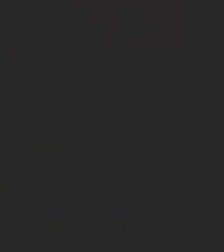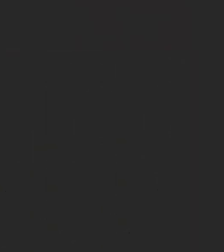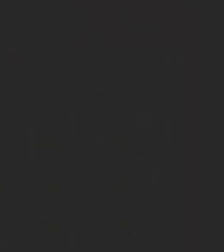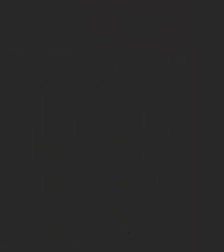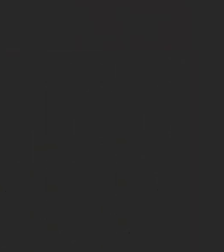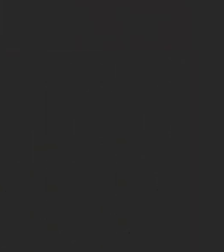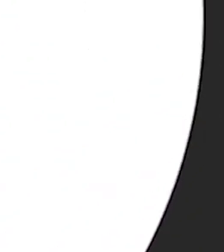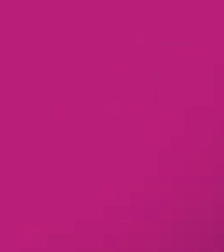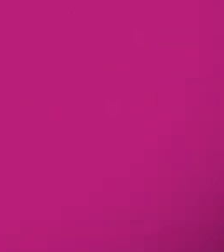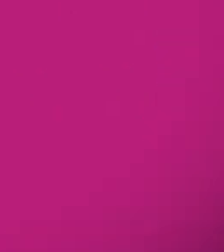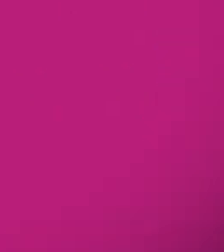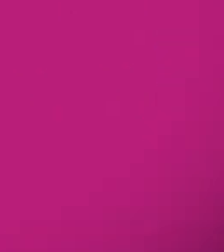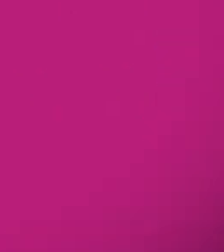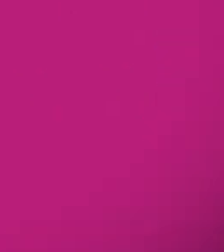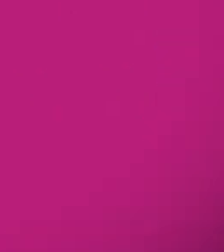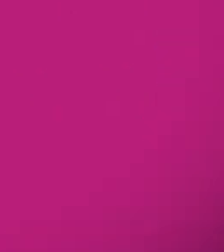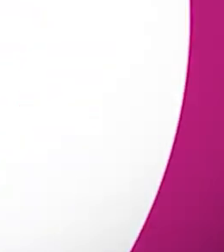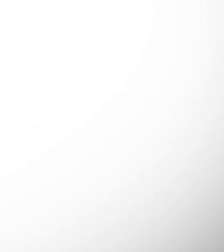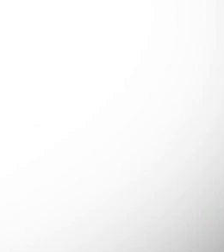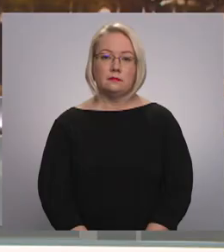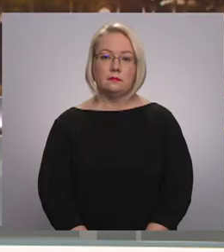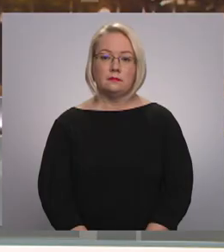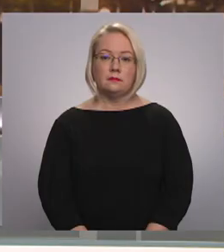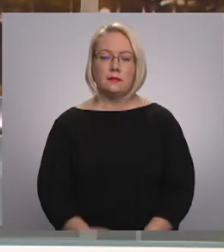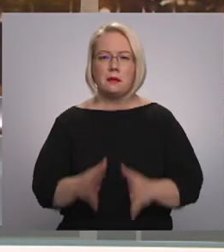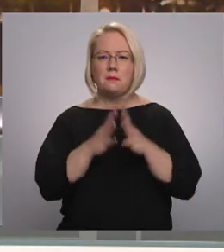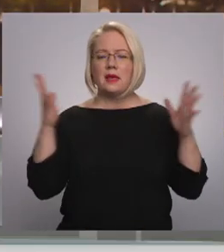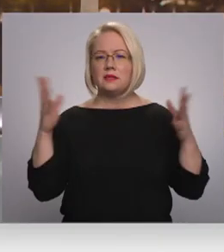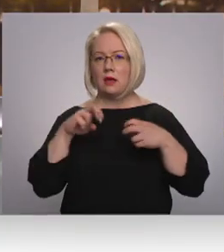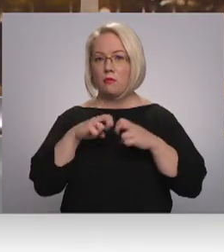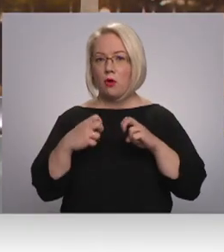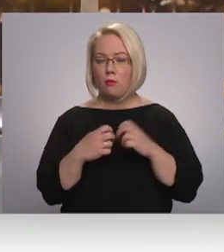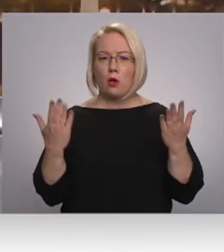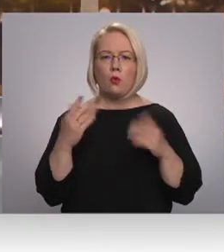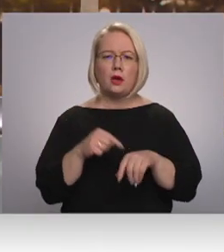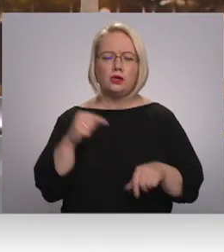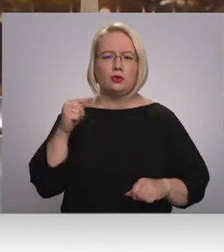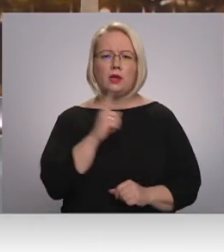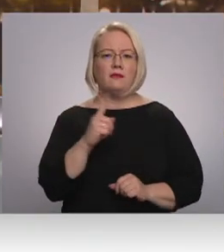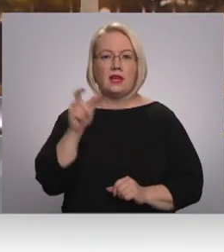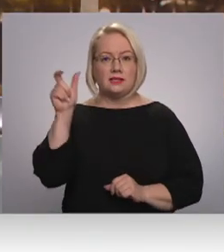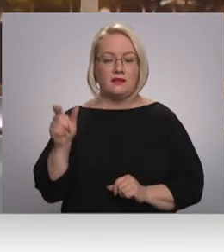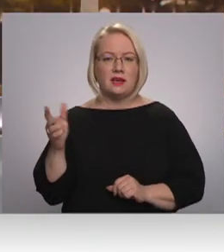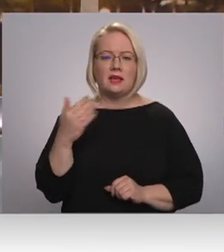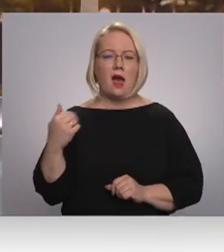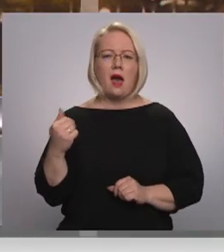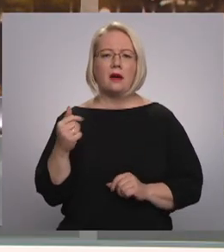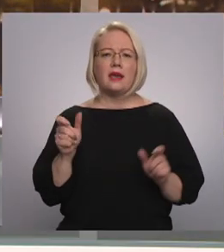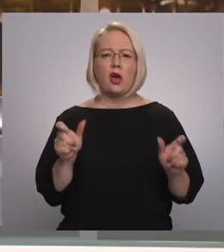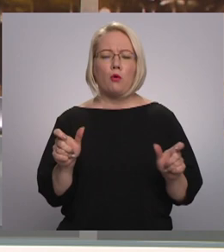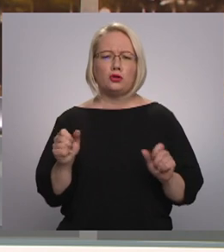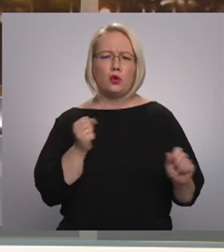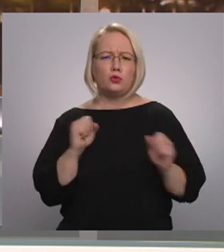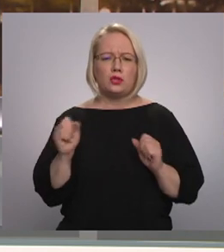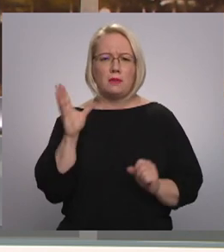Re, viss ēters ir te! Milzīga problēma, ko izjūt tik viens cilvēks ar ierobežotām kustību iespējām, ir